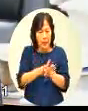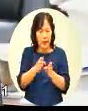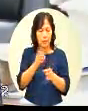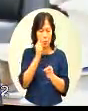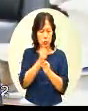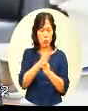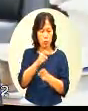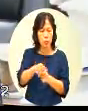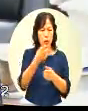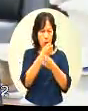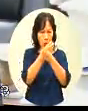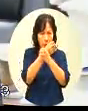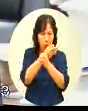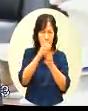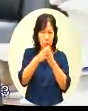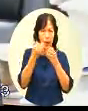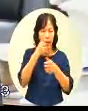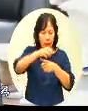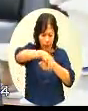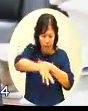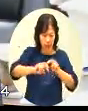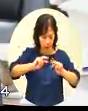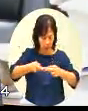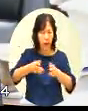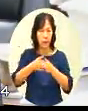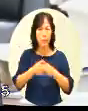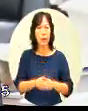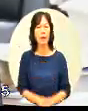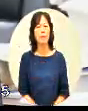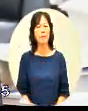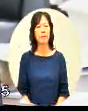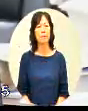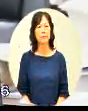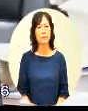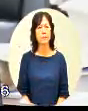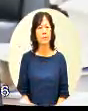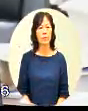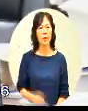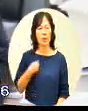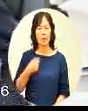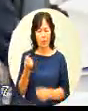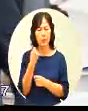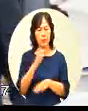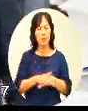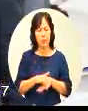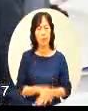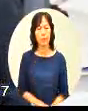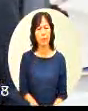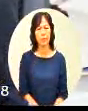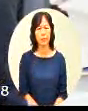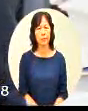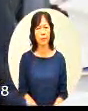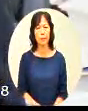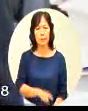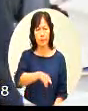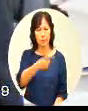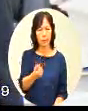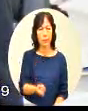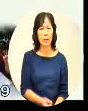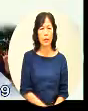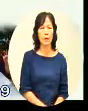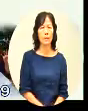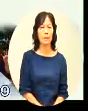做这样的一个号志灯的系统的改变。 好， 局长，谢谢。 我们来努力。 好，请下一张，请下一